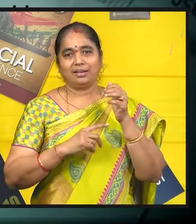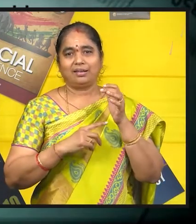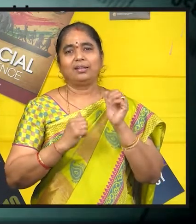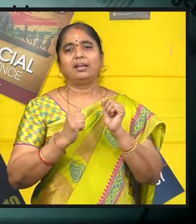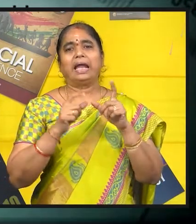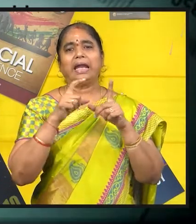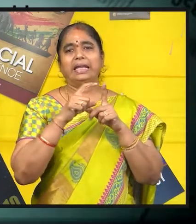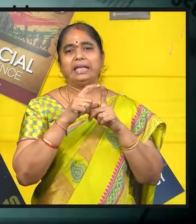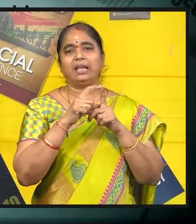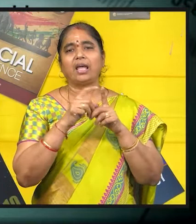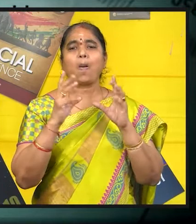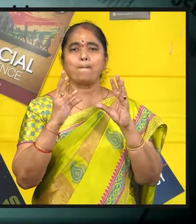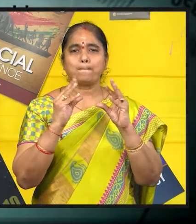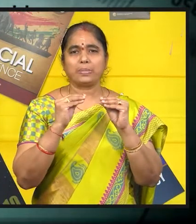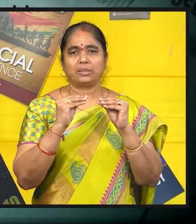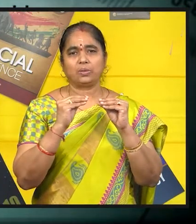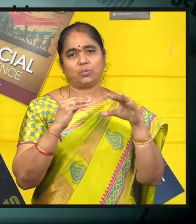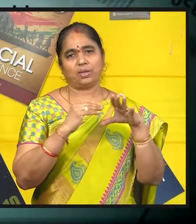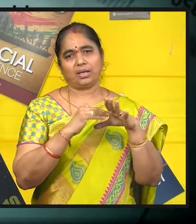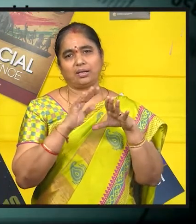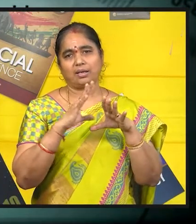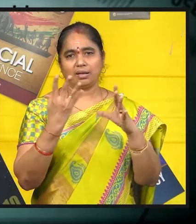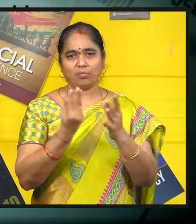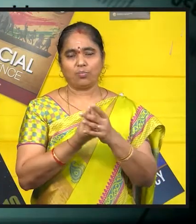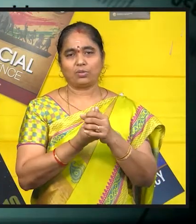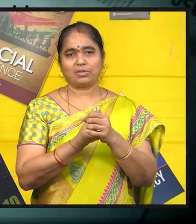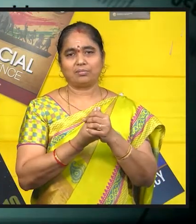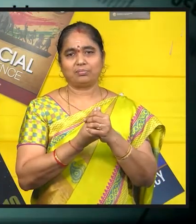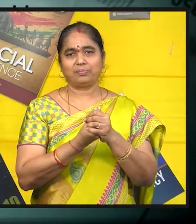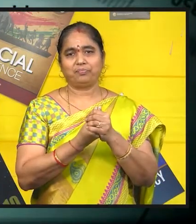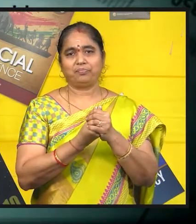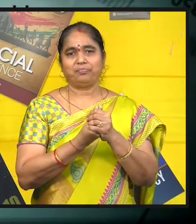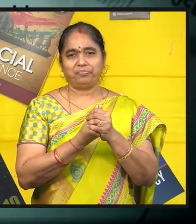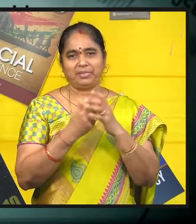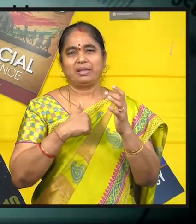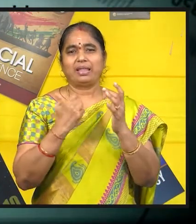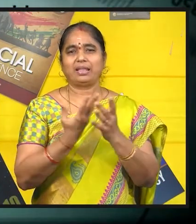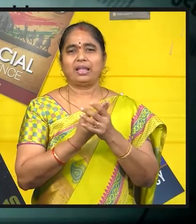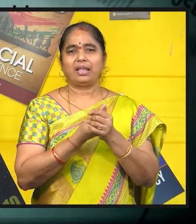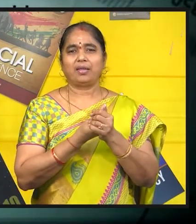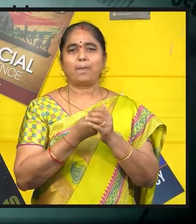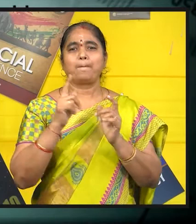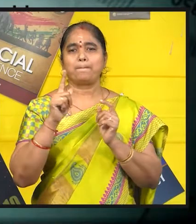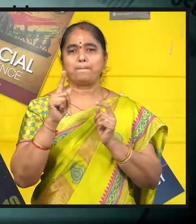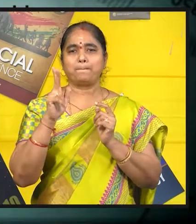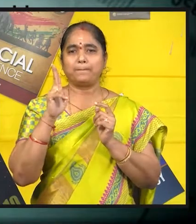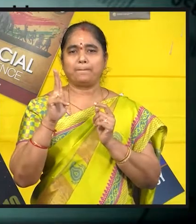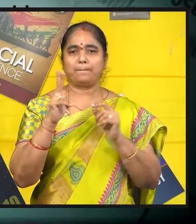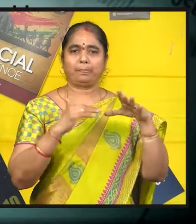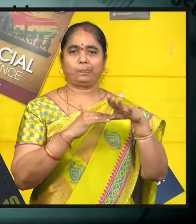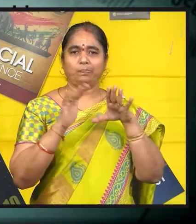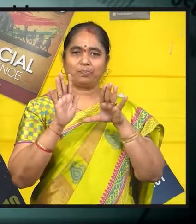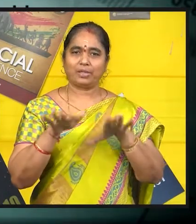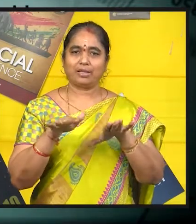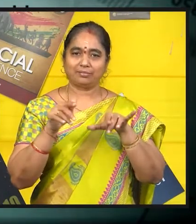துணை கூட்டுக்கு வரீங்க, அதில் 10 எலக்ட்ரான்கள் போய்விடும். ஆக மொத்தம் எத்தனை எலக்ட்ரான்கள் நமக்கு வந்து விடுகிறது என்று சொன்னால் 18